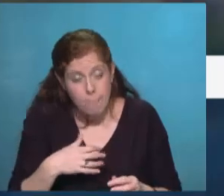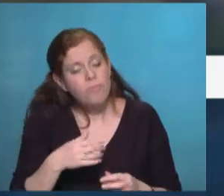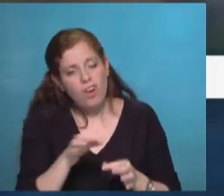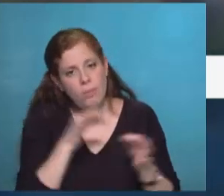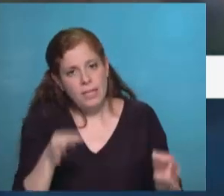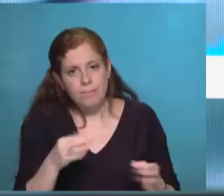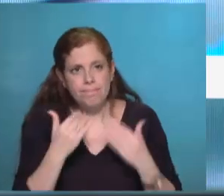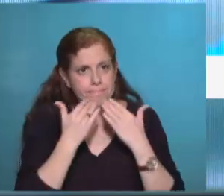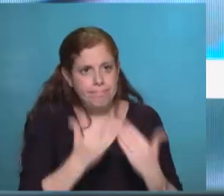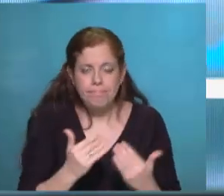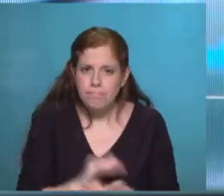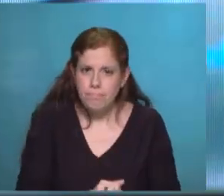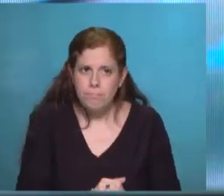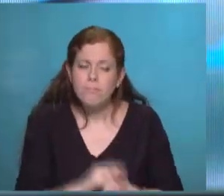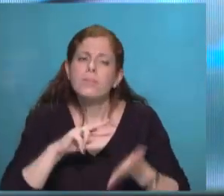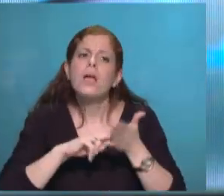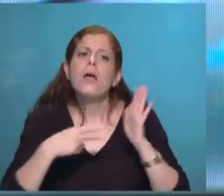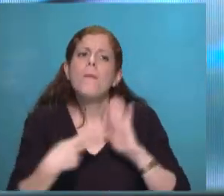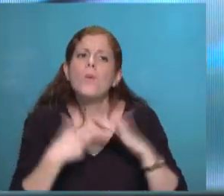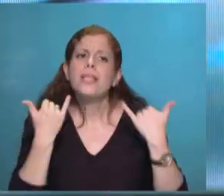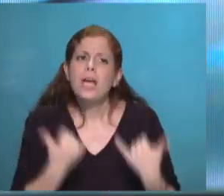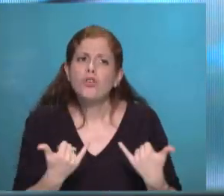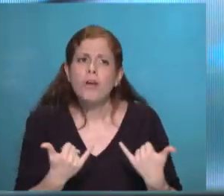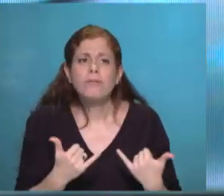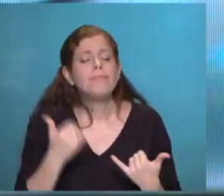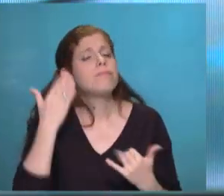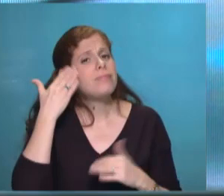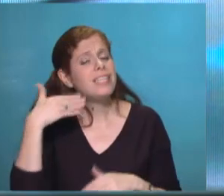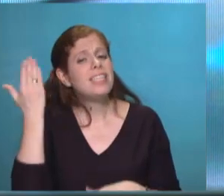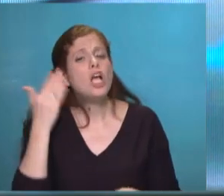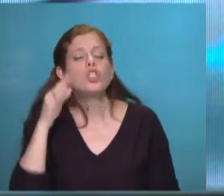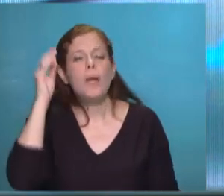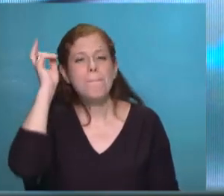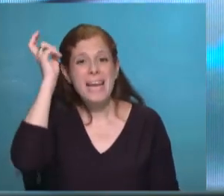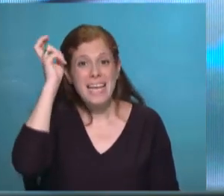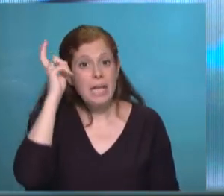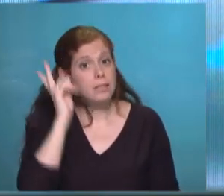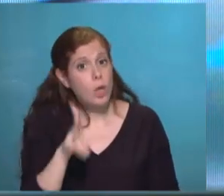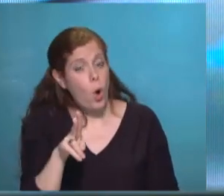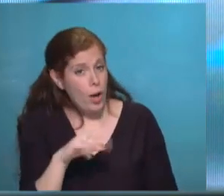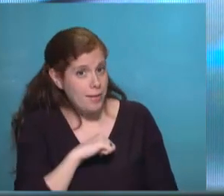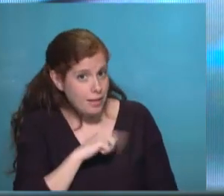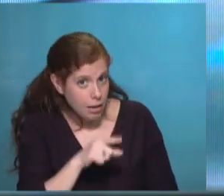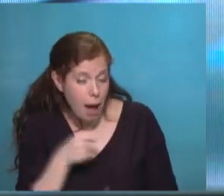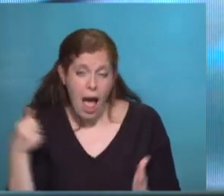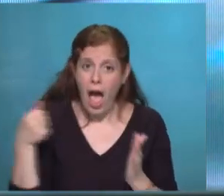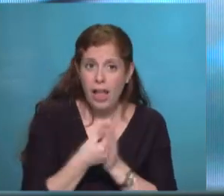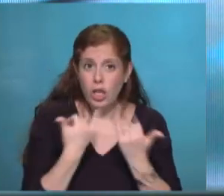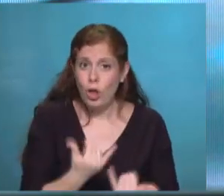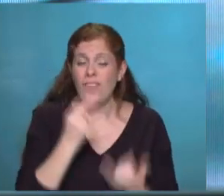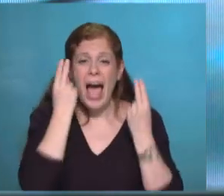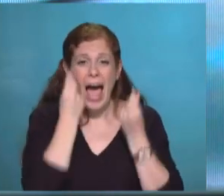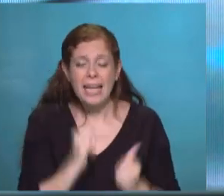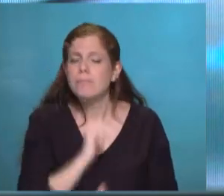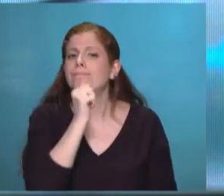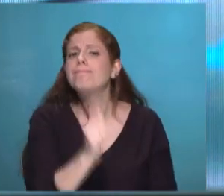רואי. פוליטיקה עכשיו, ידיעה שבני גנץ, יושב ראש כחול לבן, יכול למצוא בעניין. עד עכשיו סרבו החרדים לשבת